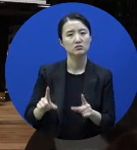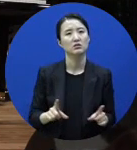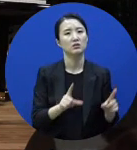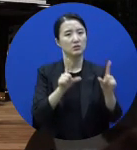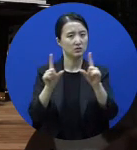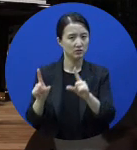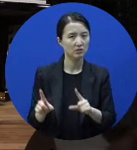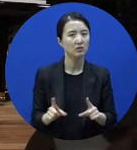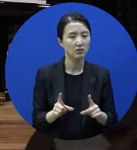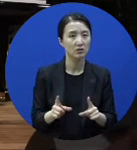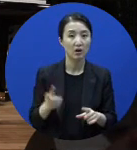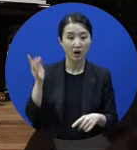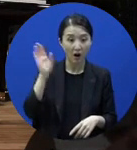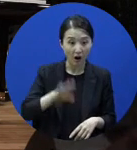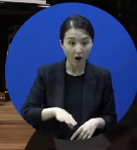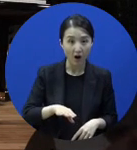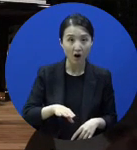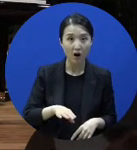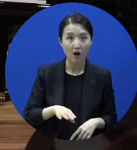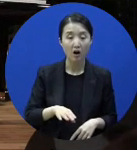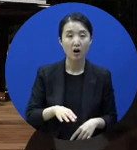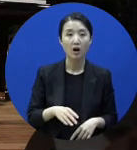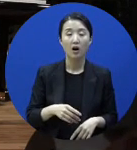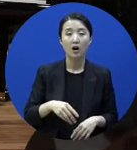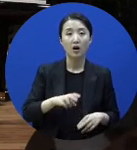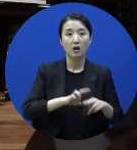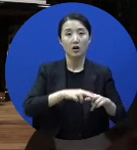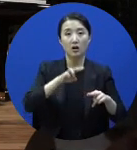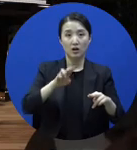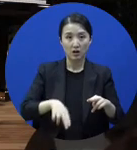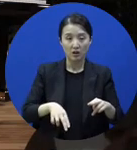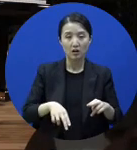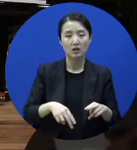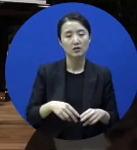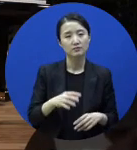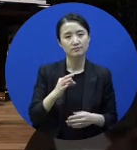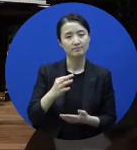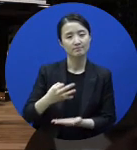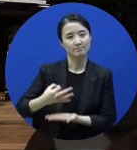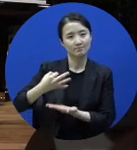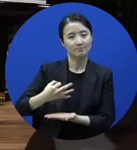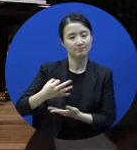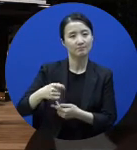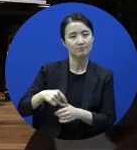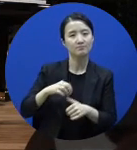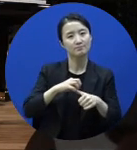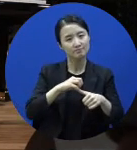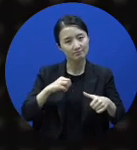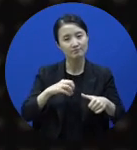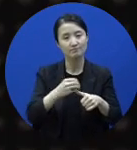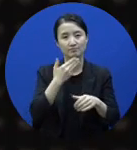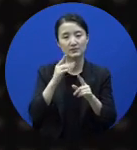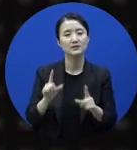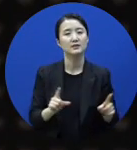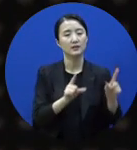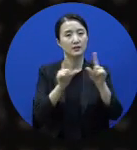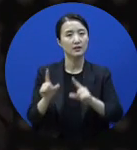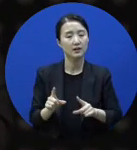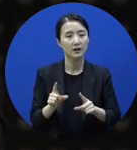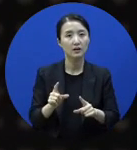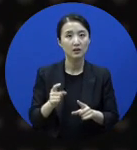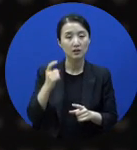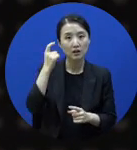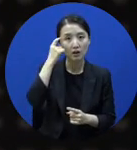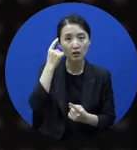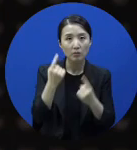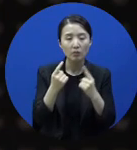길어졌어요. 너무 길어져서 어떤 많은 문제들이 발생을 하고 있어요. 그래서 100세 인생이라는 또